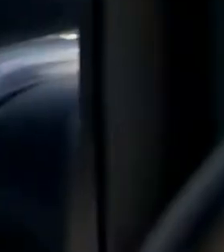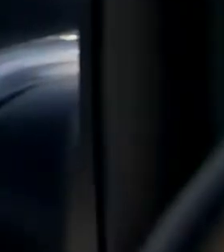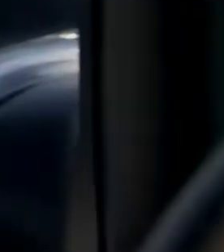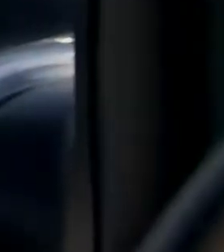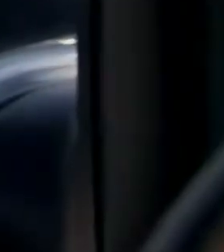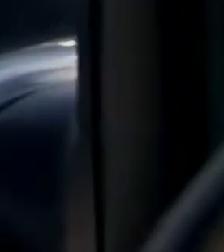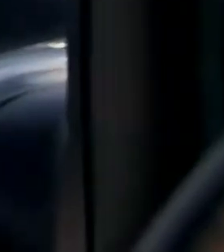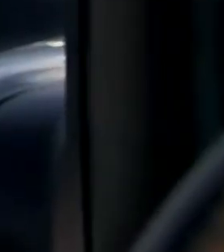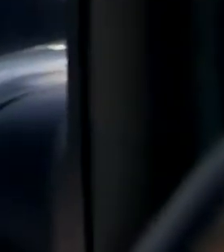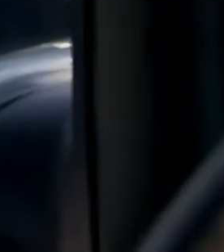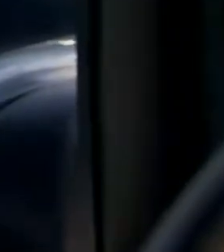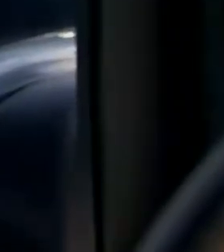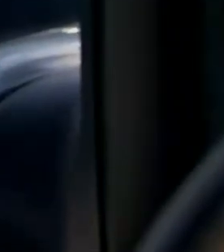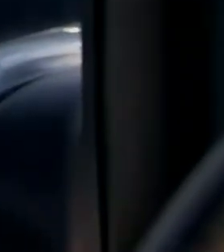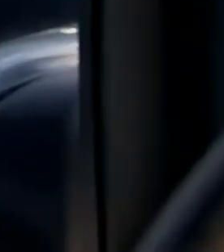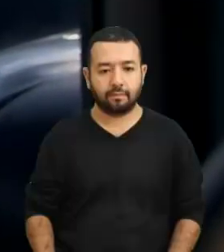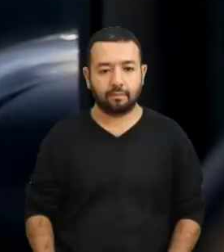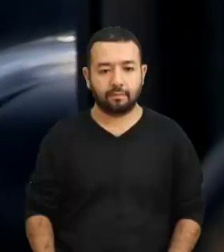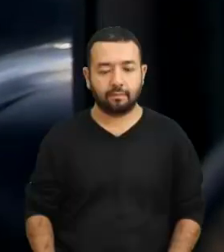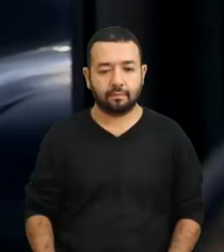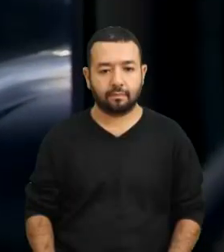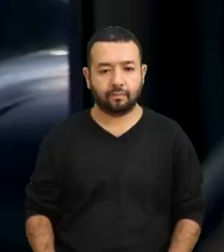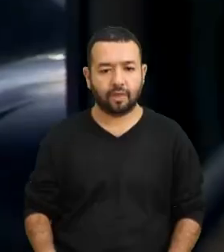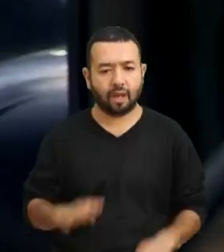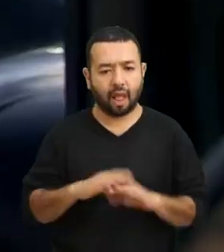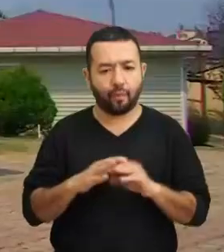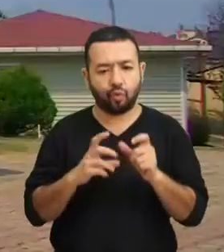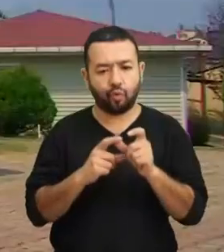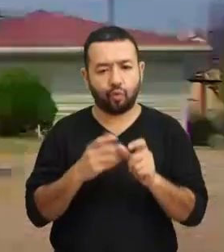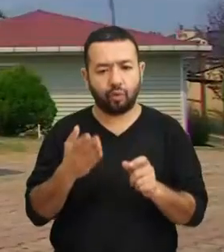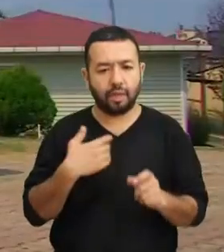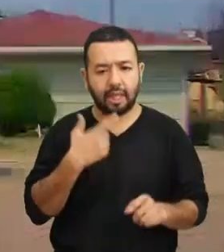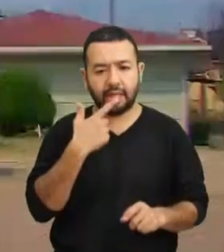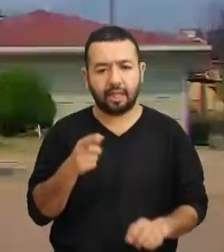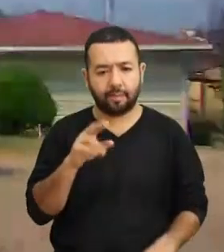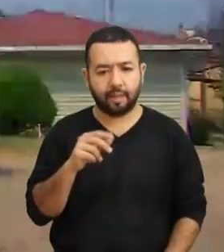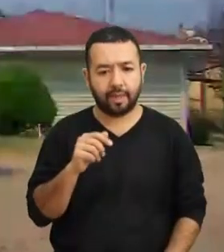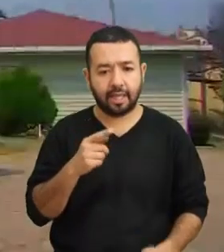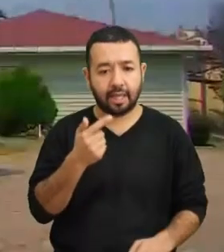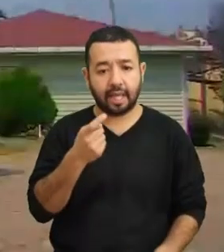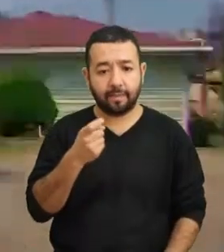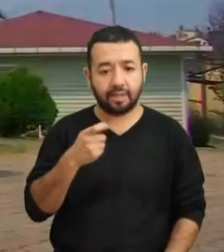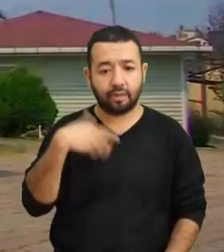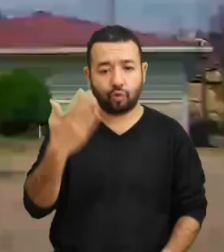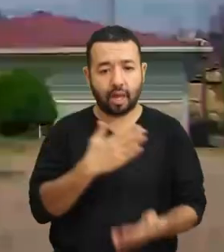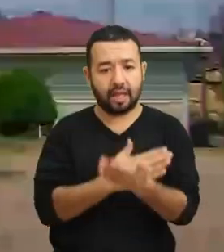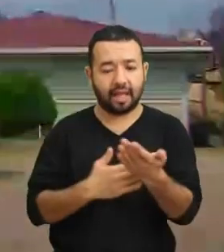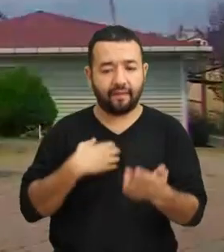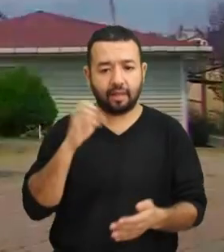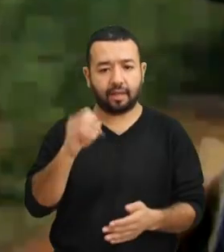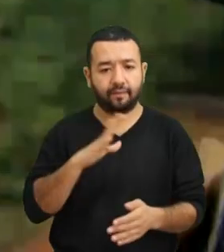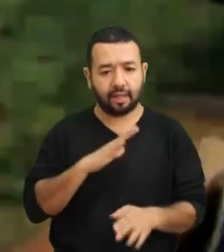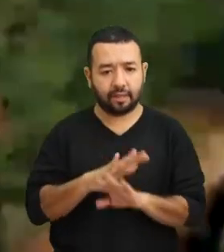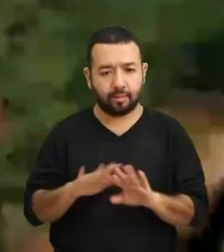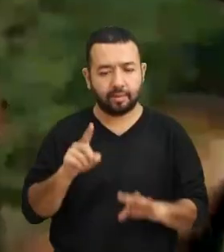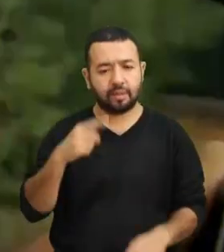Şükrü arabanın dikiz aynasına bakarak saçlarını düzeltiyor. Ne yapıyorsun Şükrü? Dediğim gibi yarım saat sonra davetiyeler elinde olacak tamam